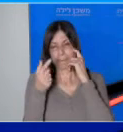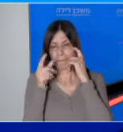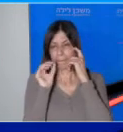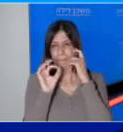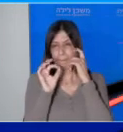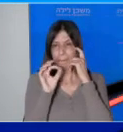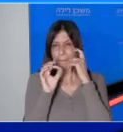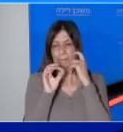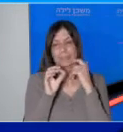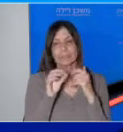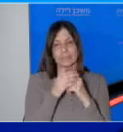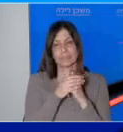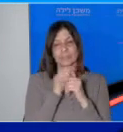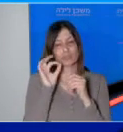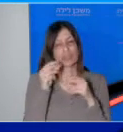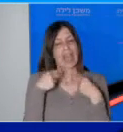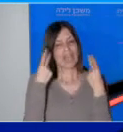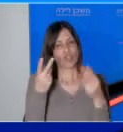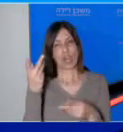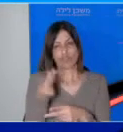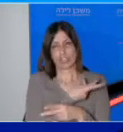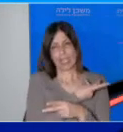באמת כדי לחזור, כן, כדי לחזור לשגרה.